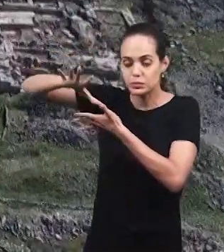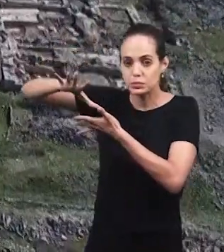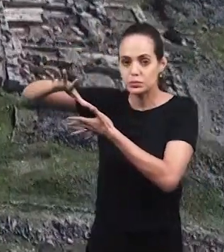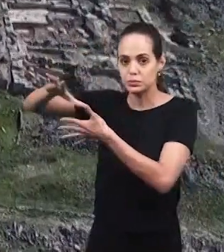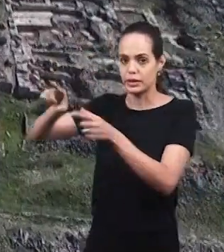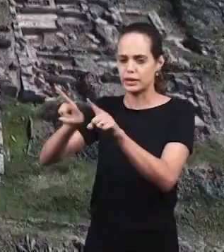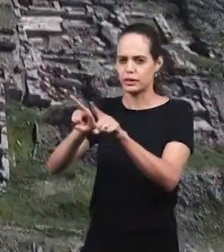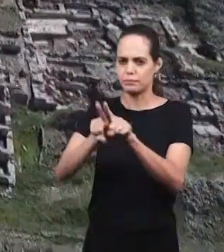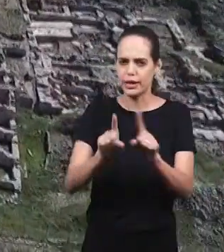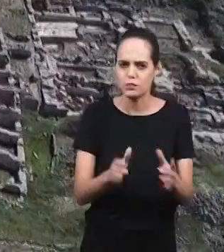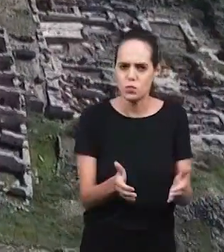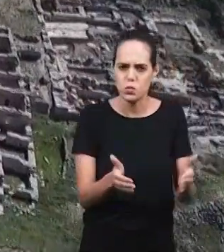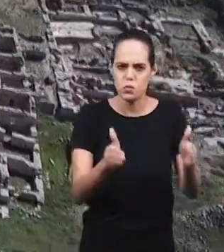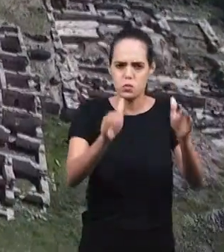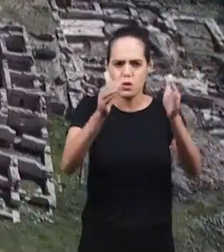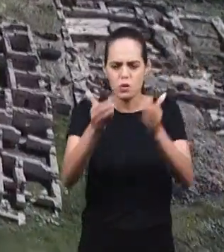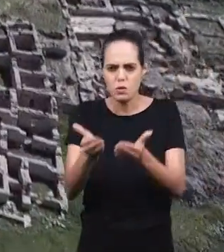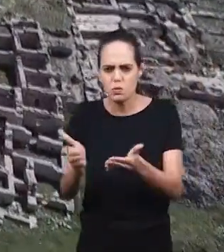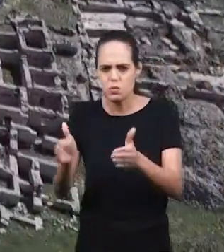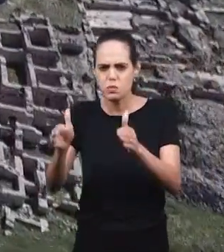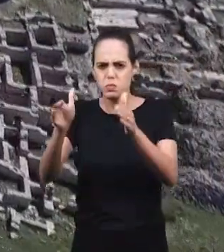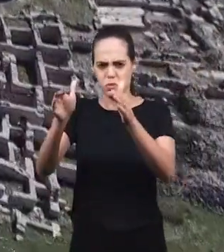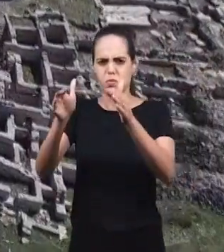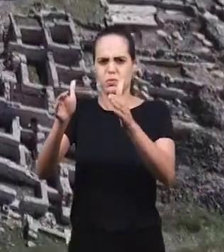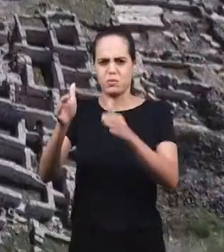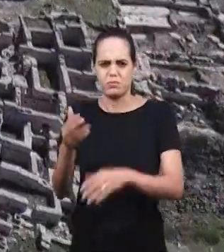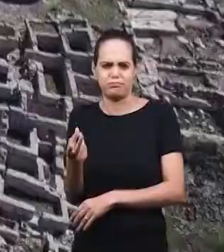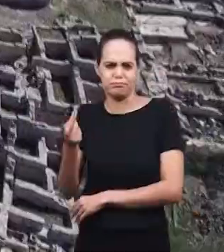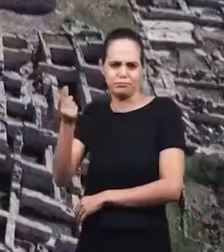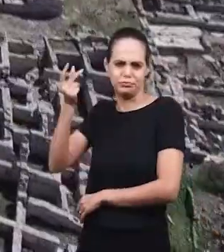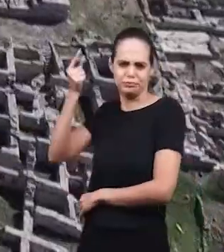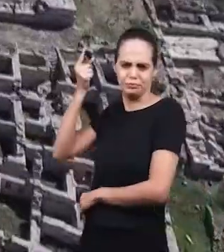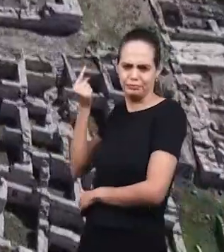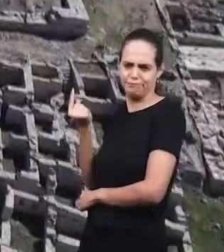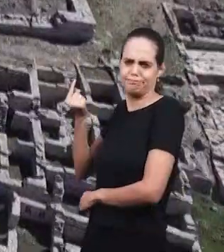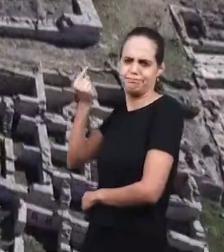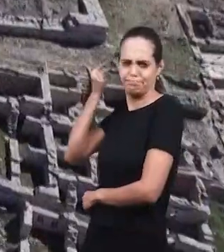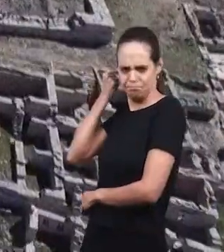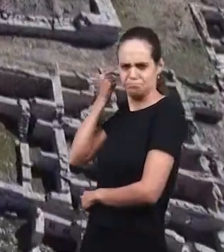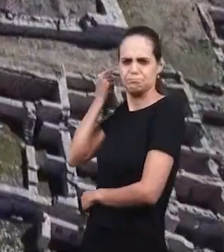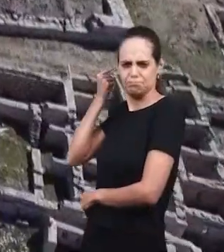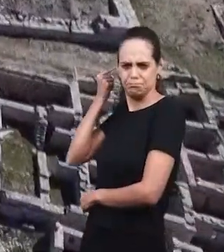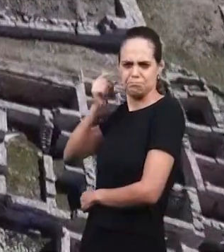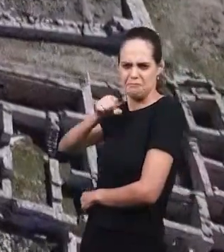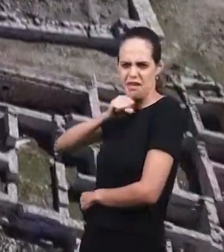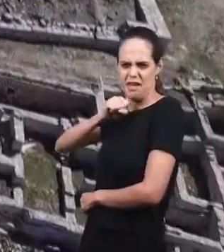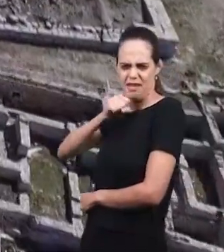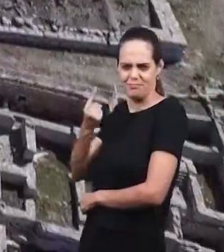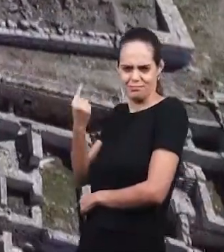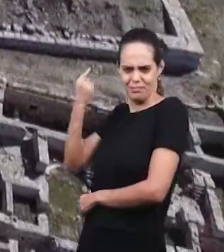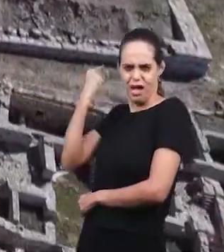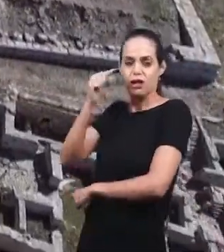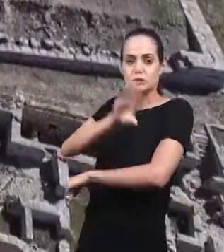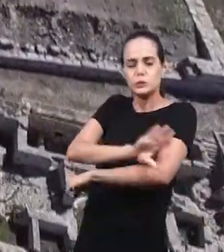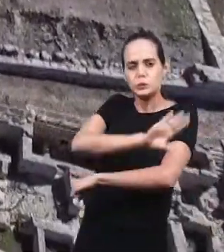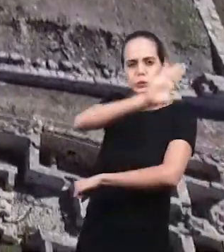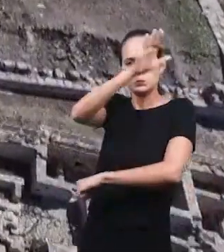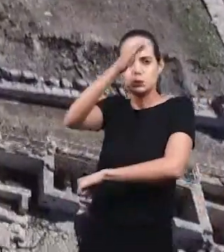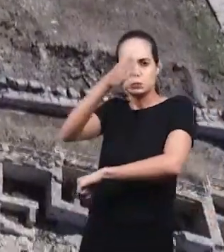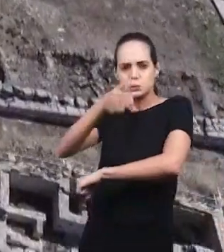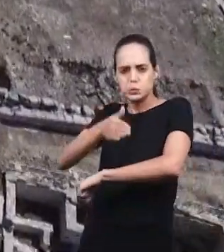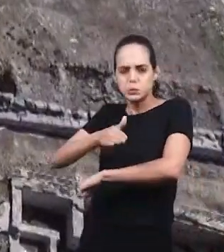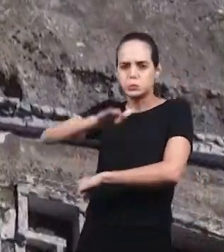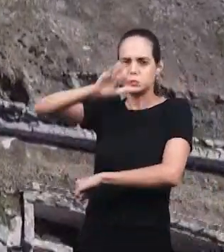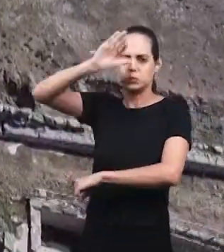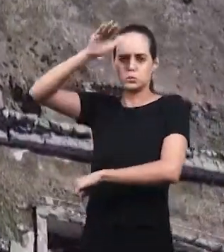Voici les ruines de la région de Sichem. Voici le mont Gérizim, où se trouvent ces ruines. De l'autre côté,